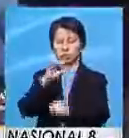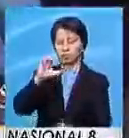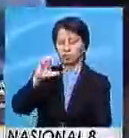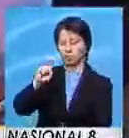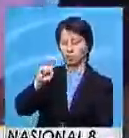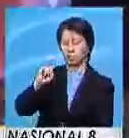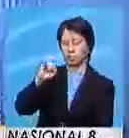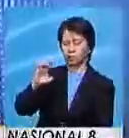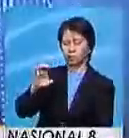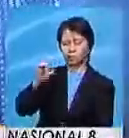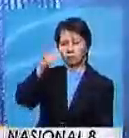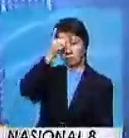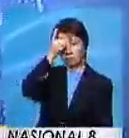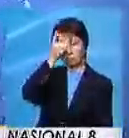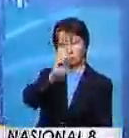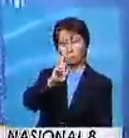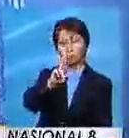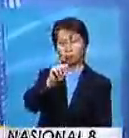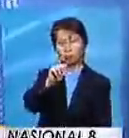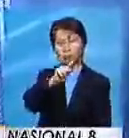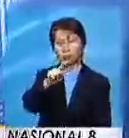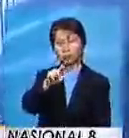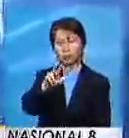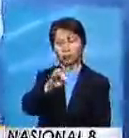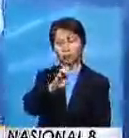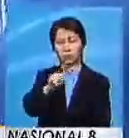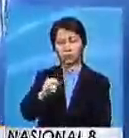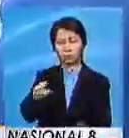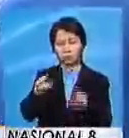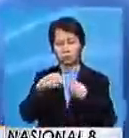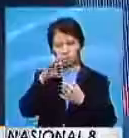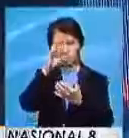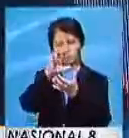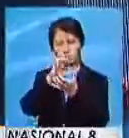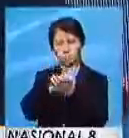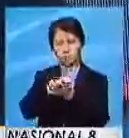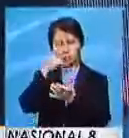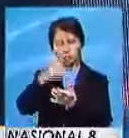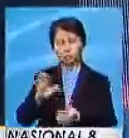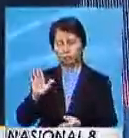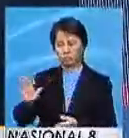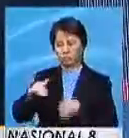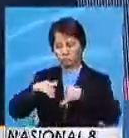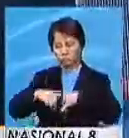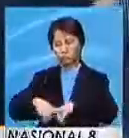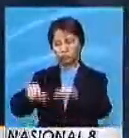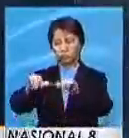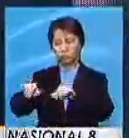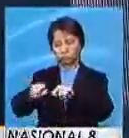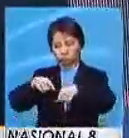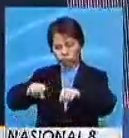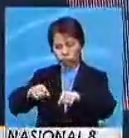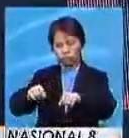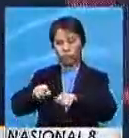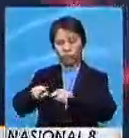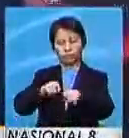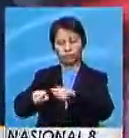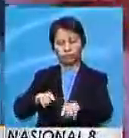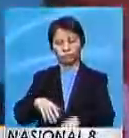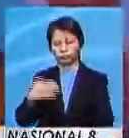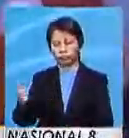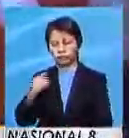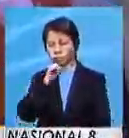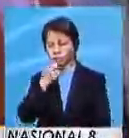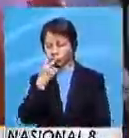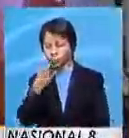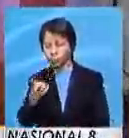SIC, Dato' Razlan Razali yang masih menaruh kepercayaan untuk beliau terus beraksi. Jelas Fahmi beliau tidak melihat